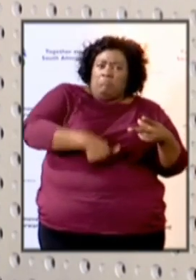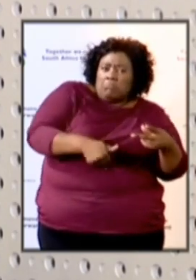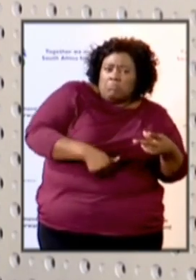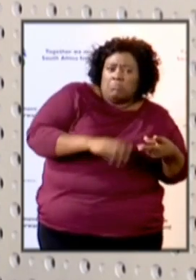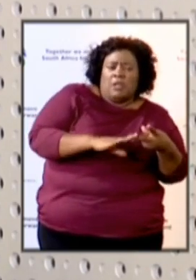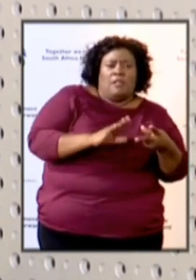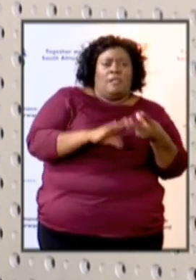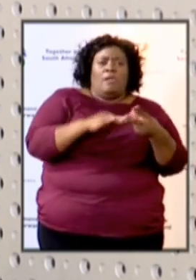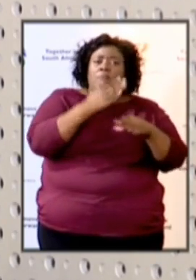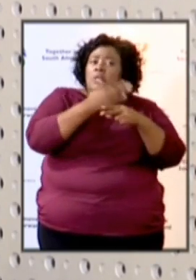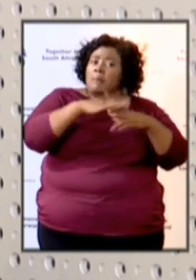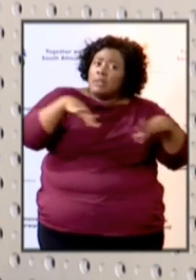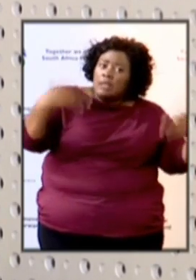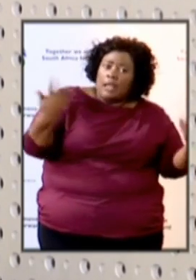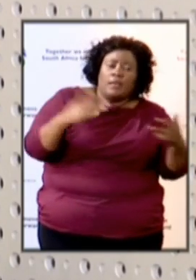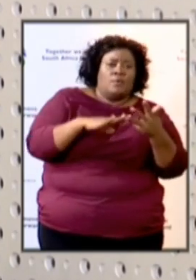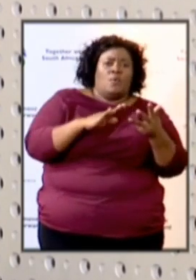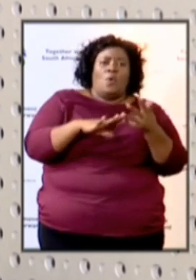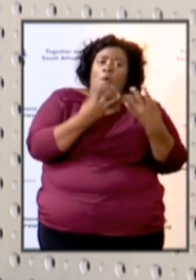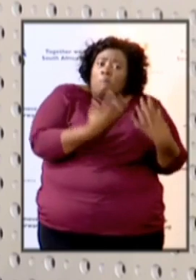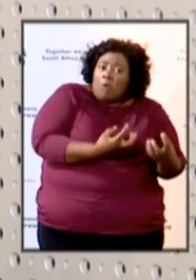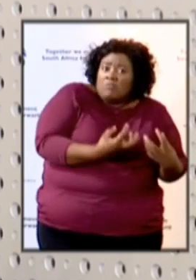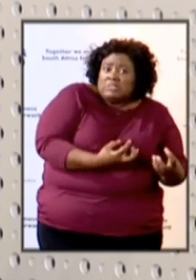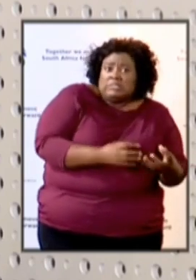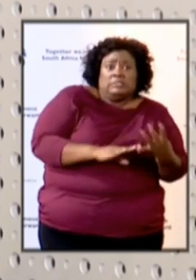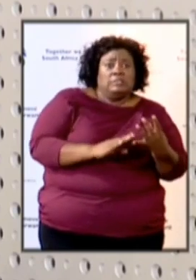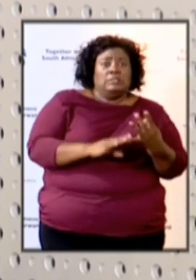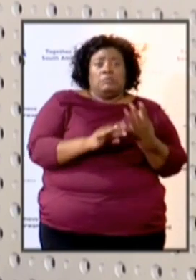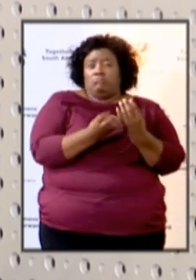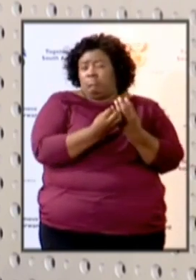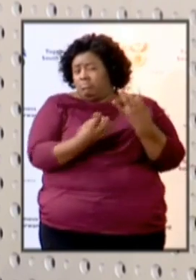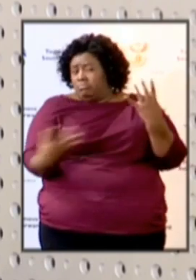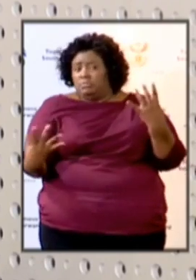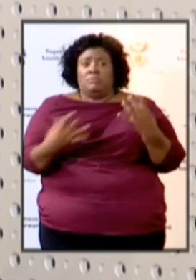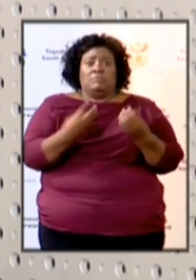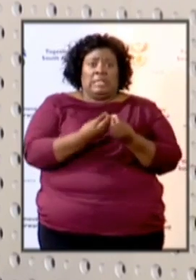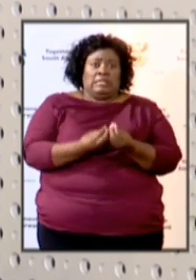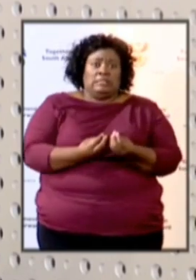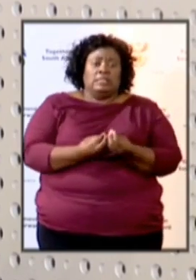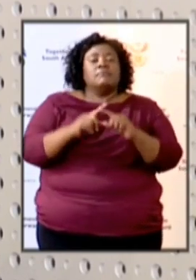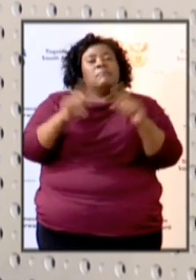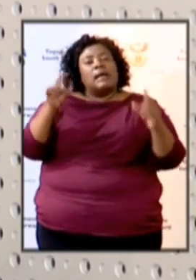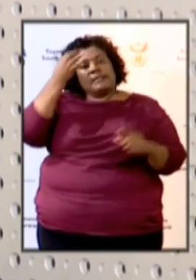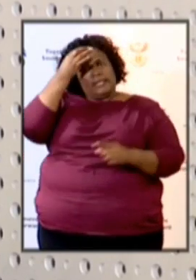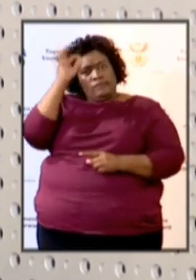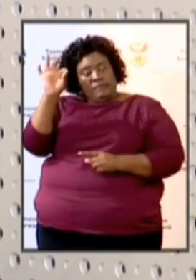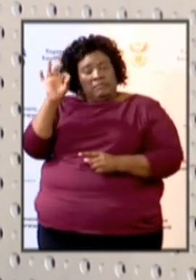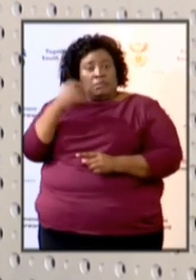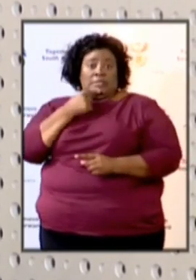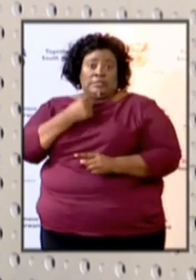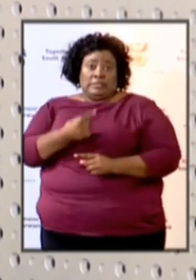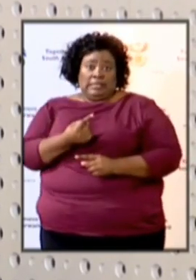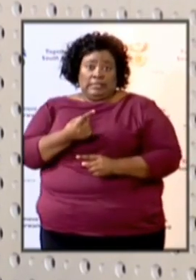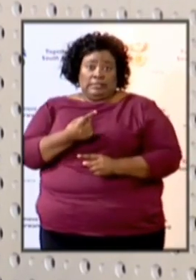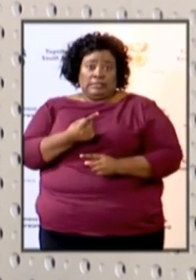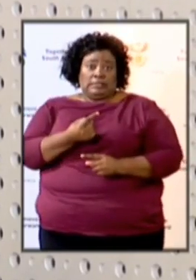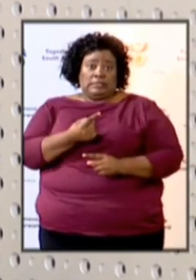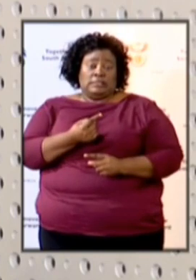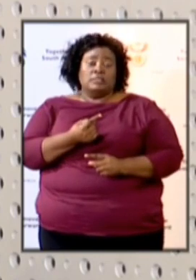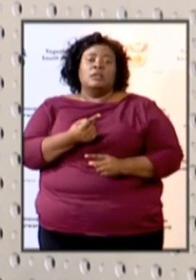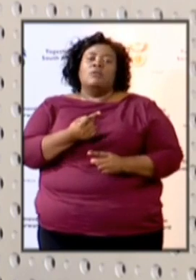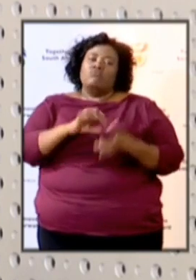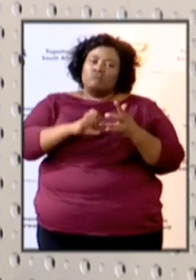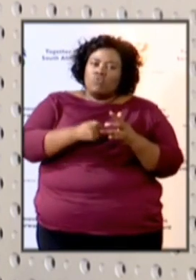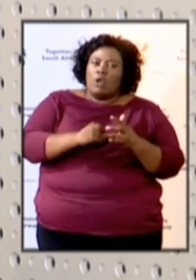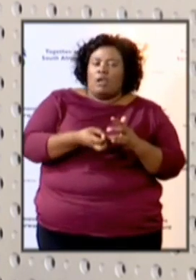kwentuleka kwemsebenzi. Zonke lezo zinto uhulumeni kodwa uthe khona